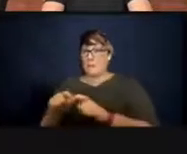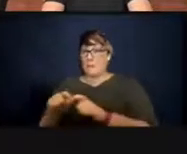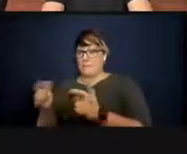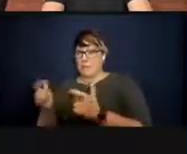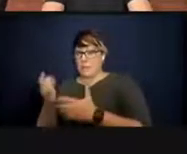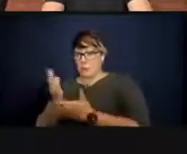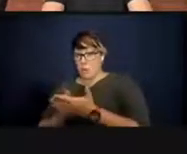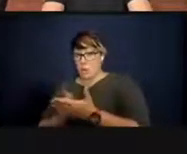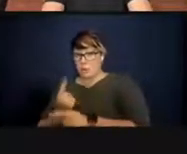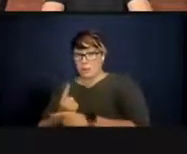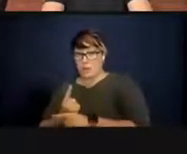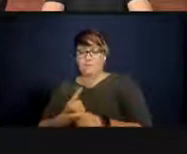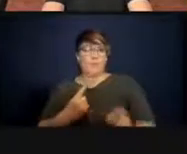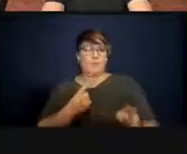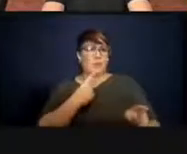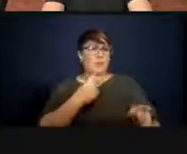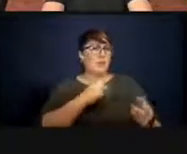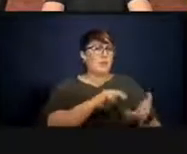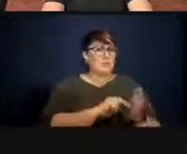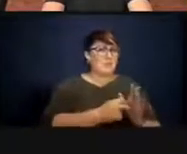vikuu, je,